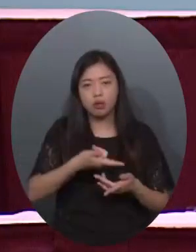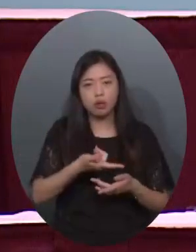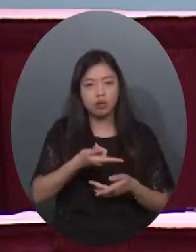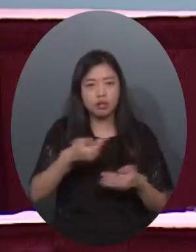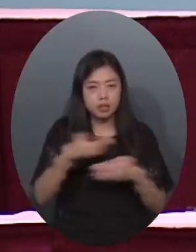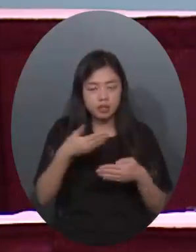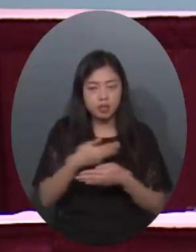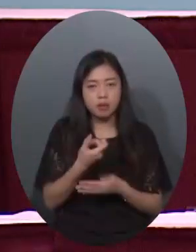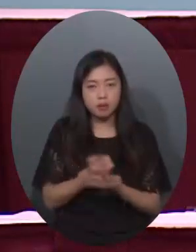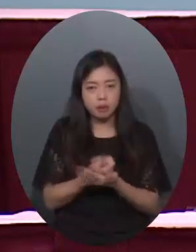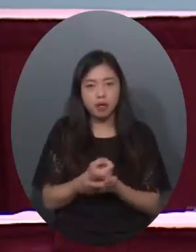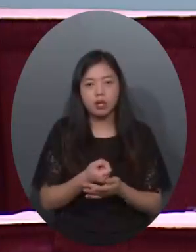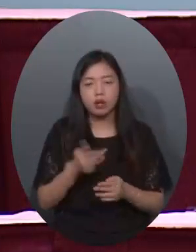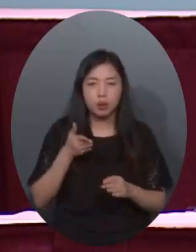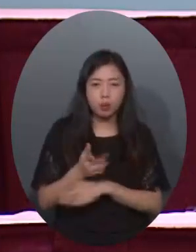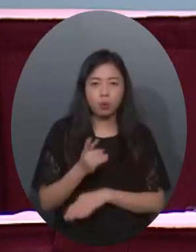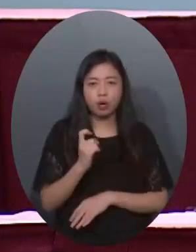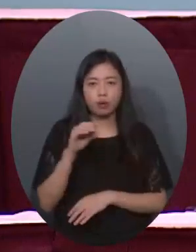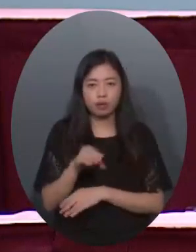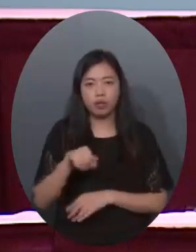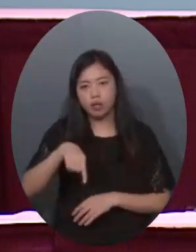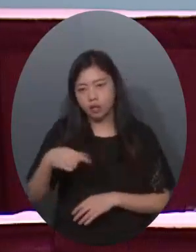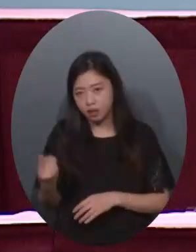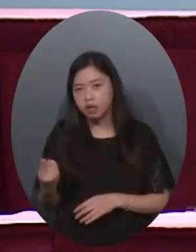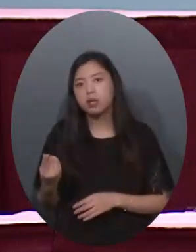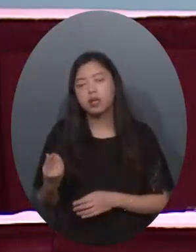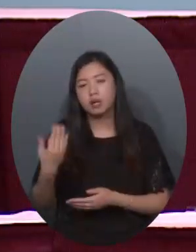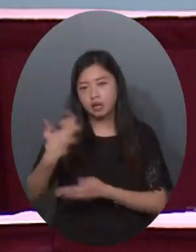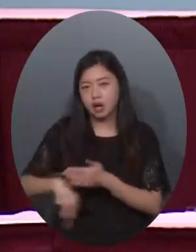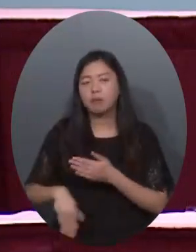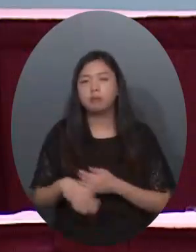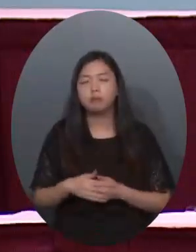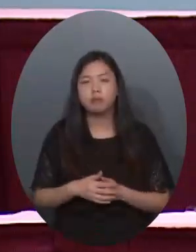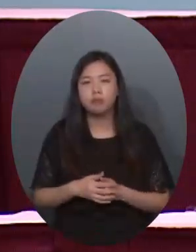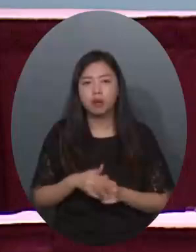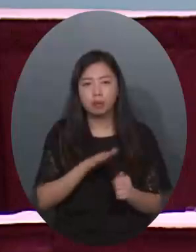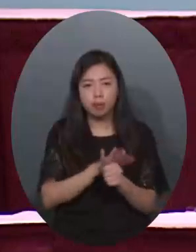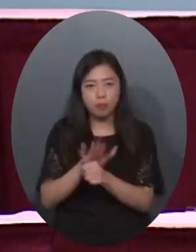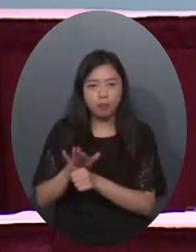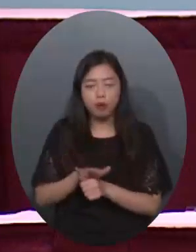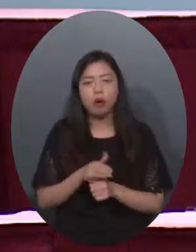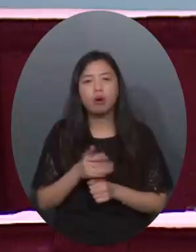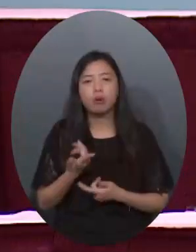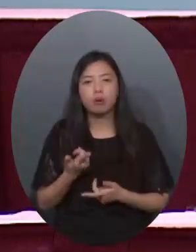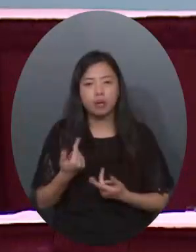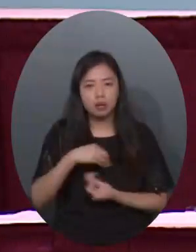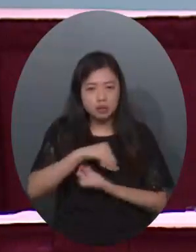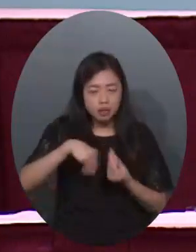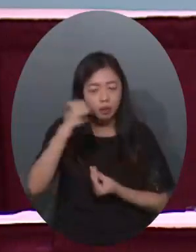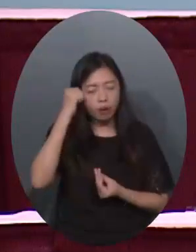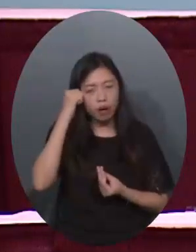外，超過9億港元額外車費扣減，以幫助他們渡過經濟難